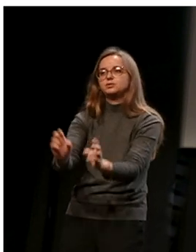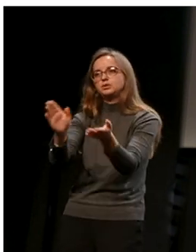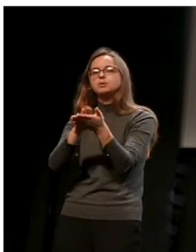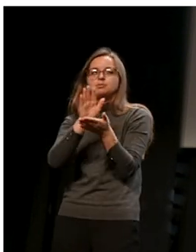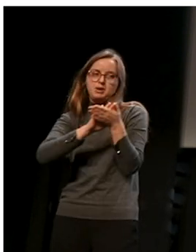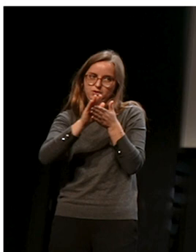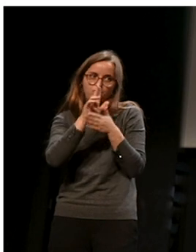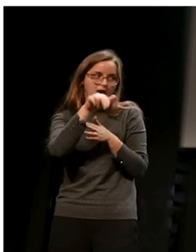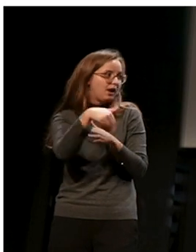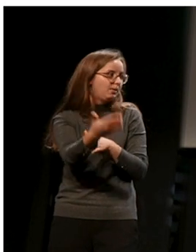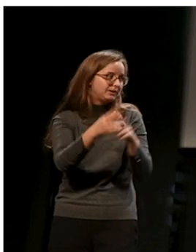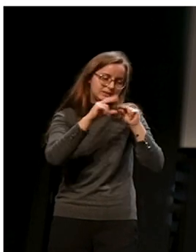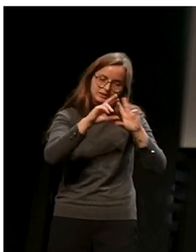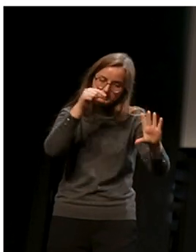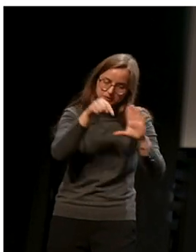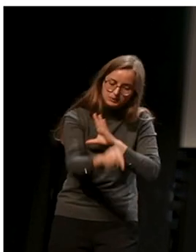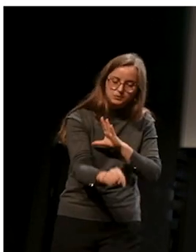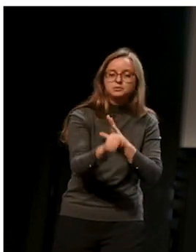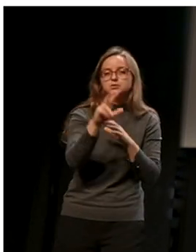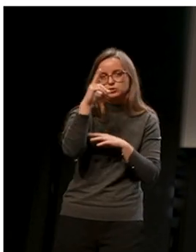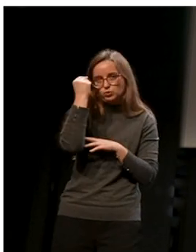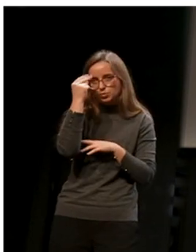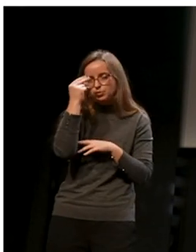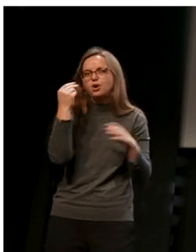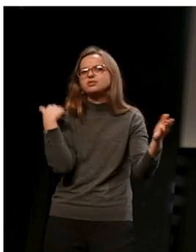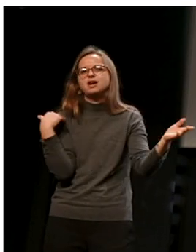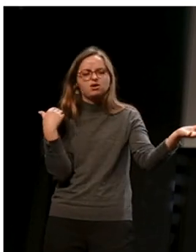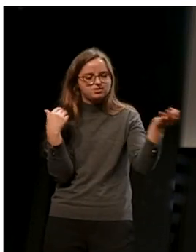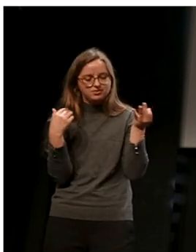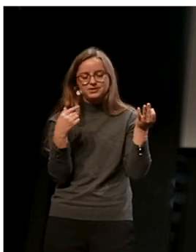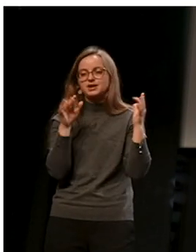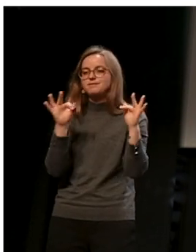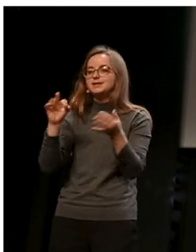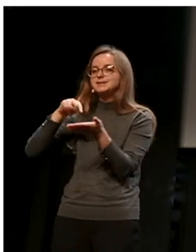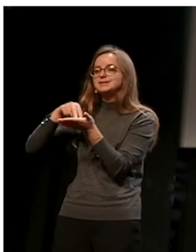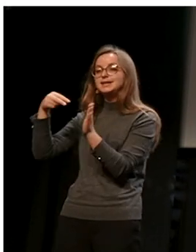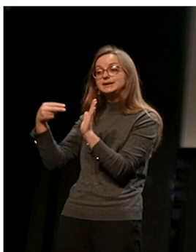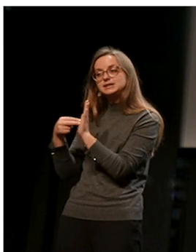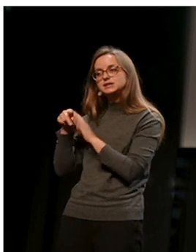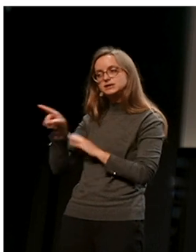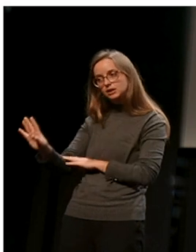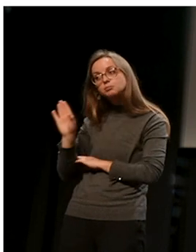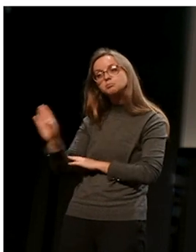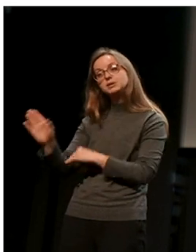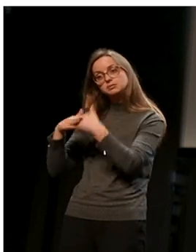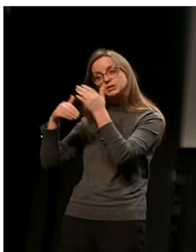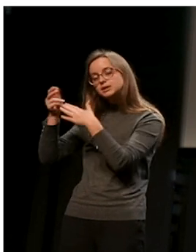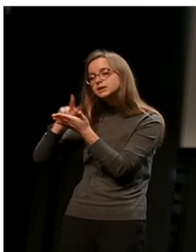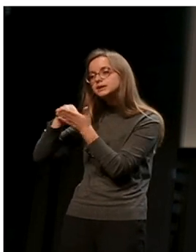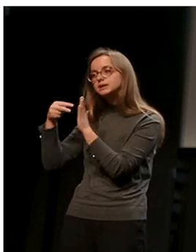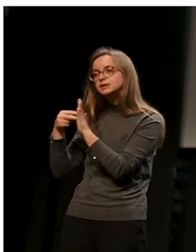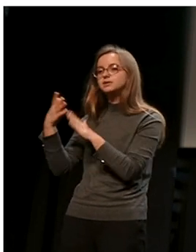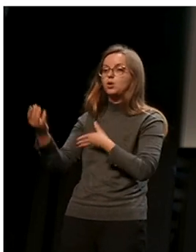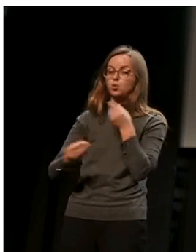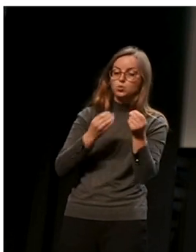après pourquoi. Je comprends, comme il l'a dit avant, la notion de technicien, mais un créateur